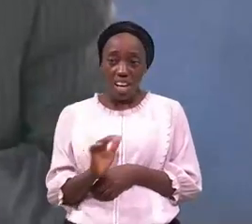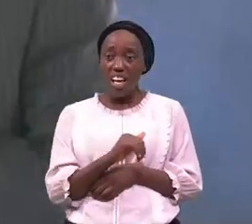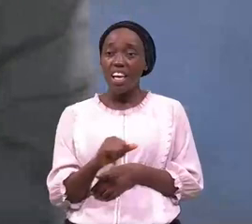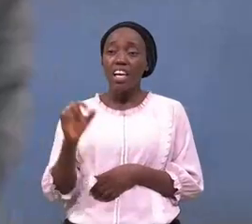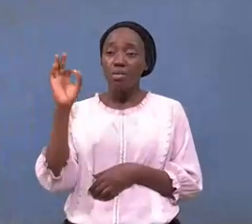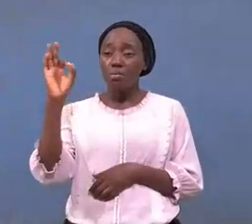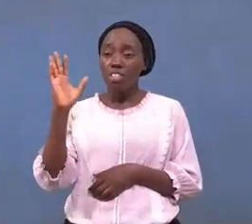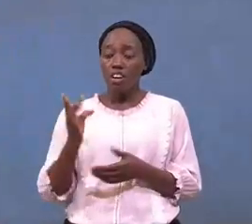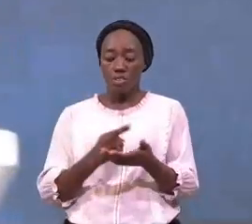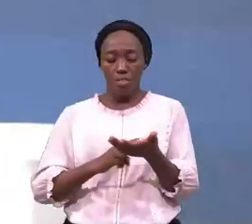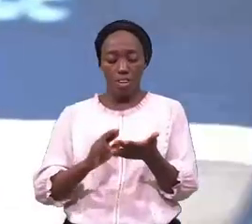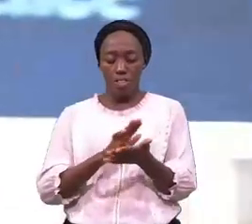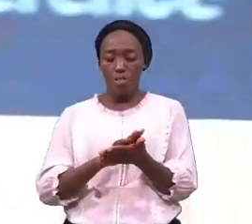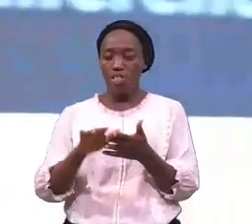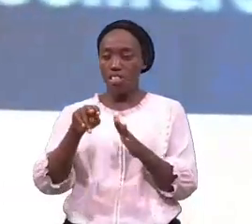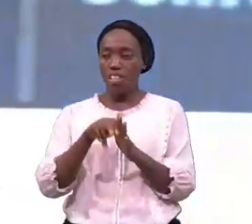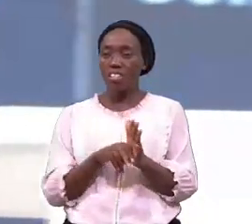Un prédicateur de la justice.